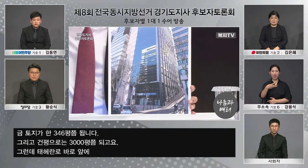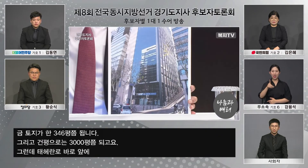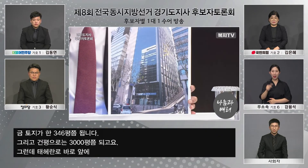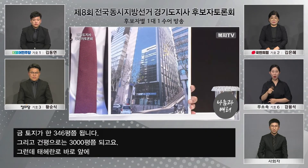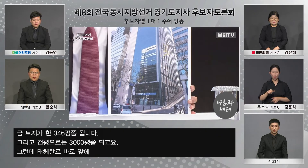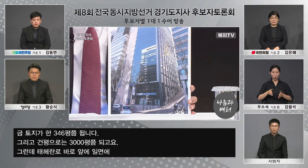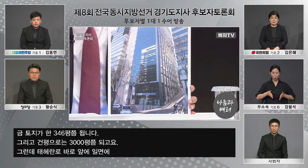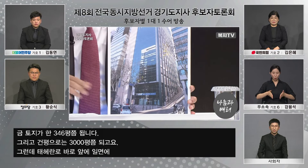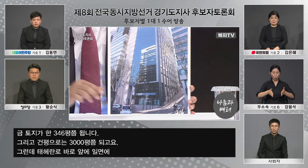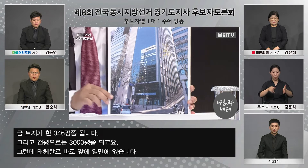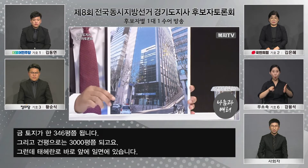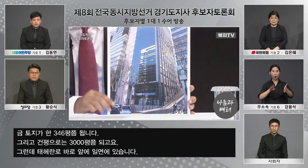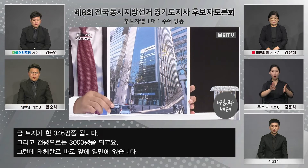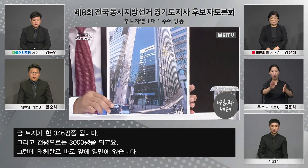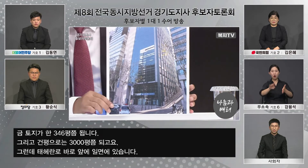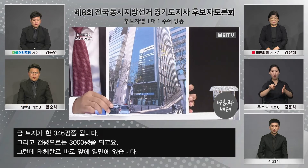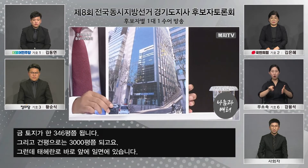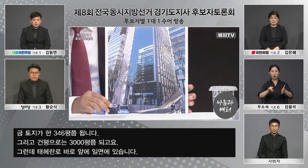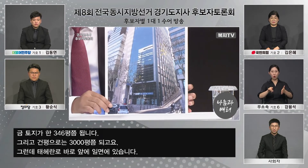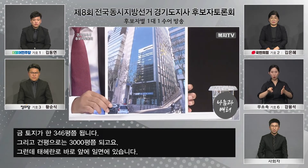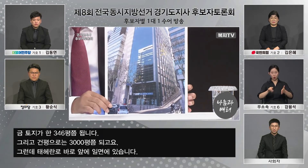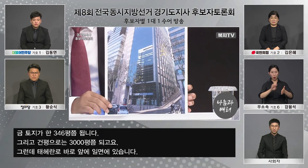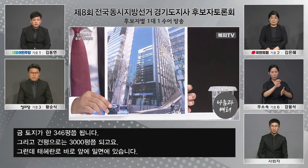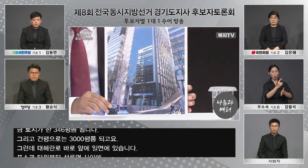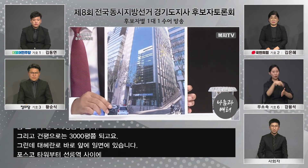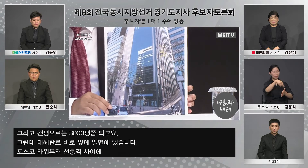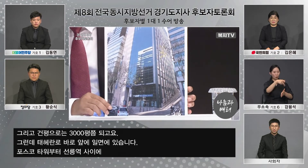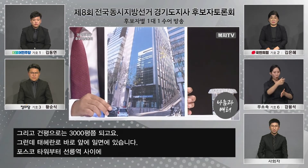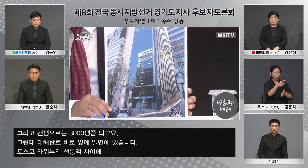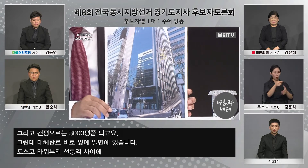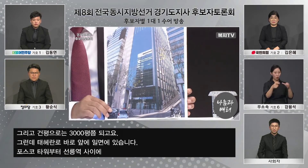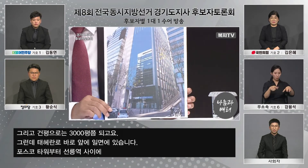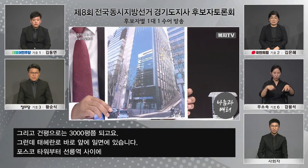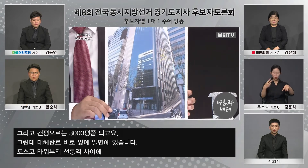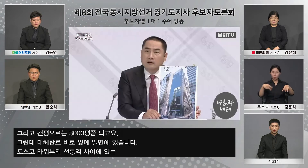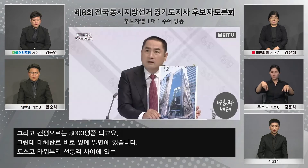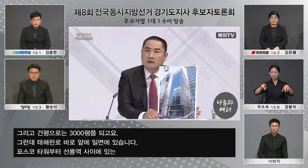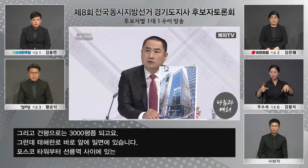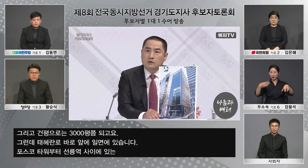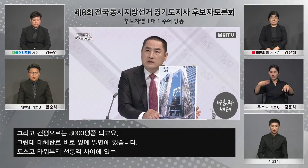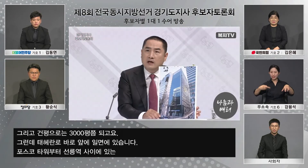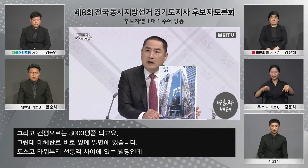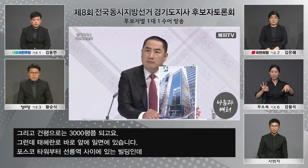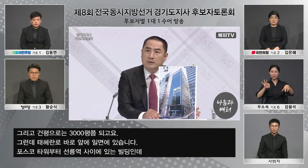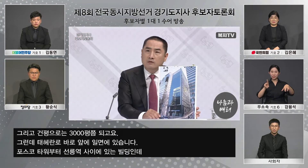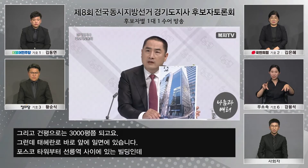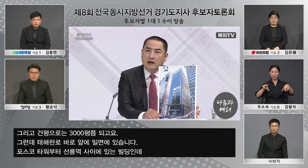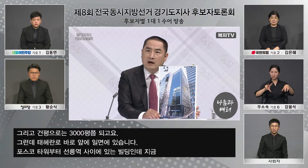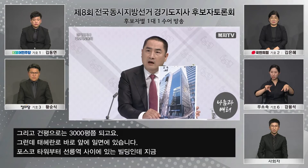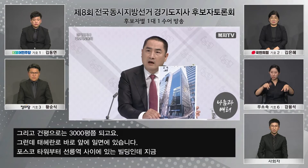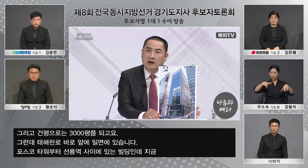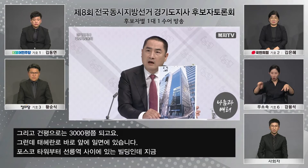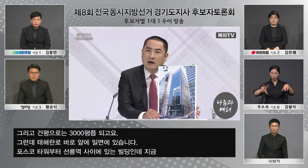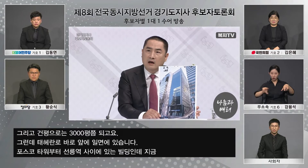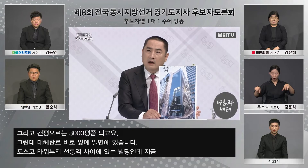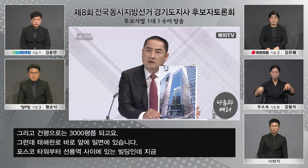그 선릉역 사이에 있는 빌딩인데 지금 여기가 토지가